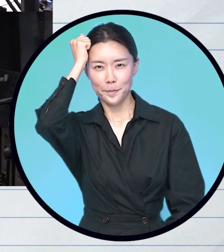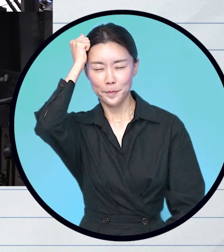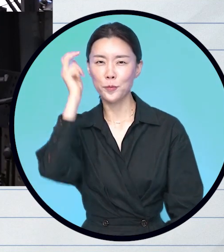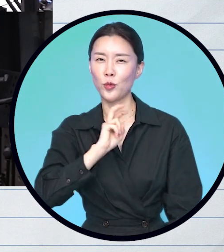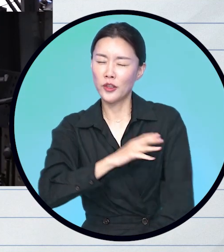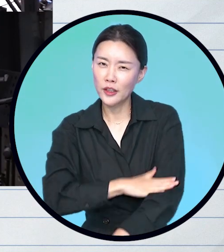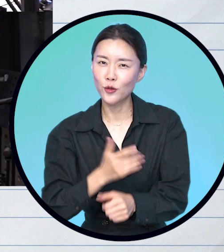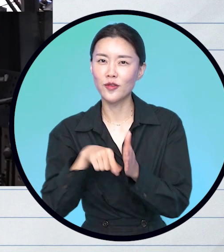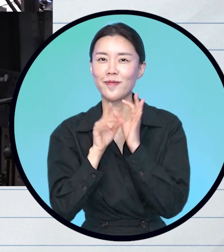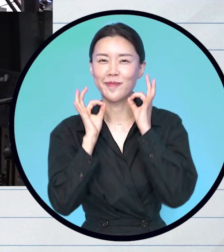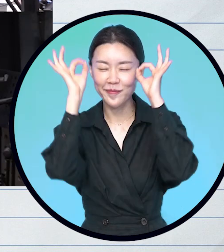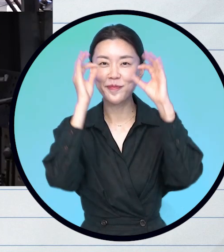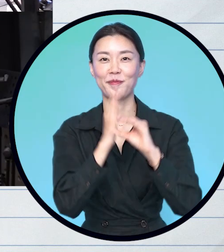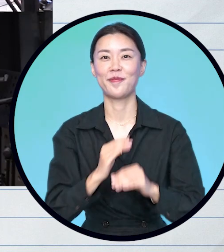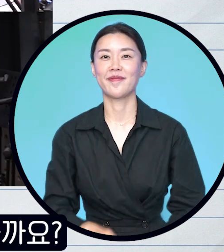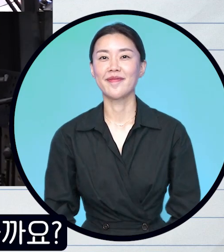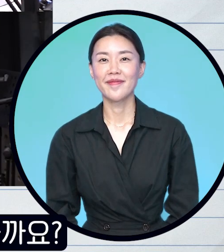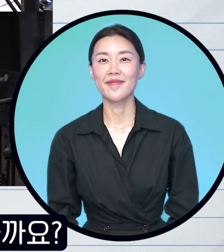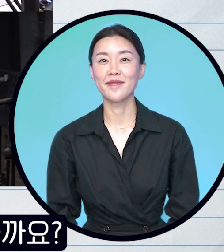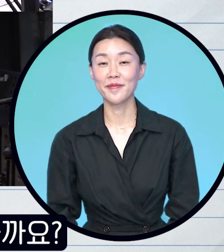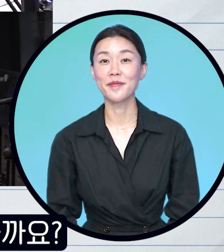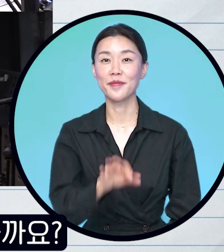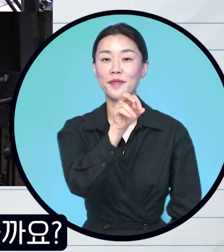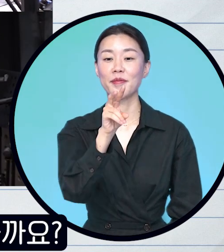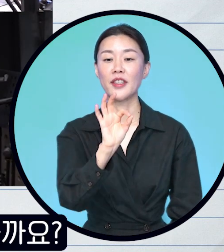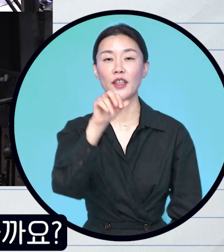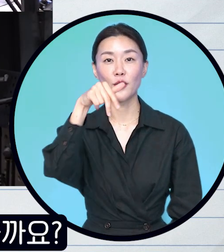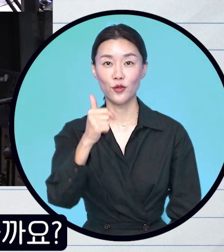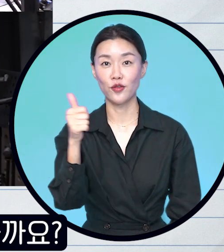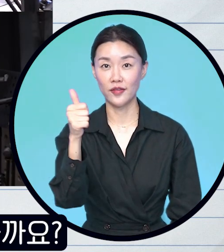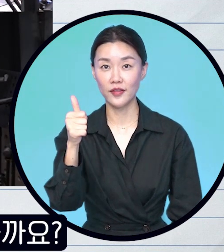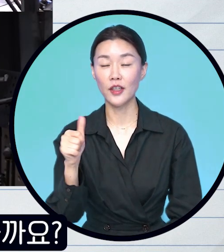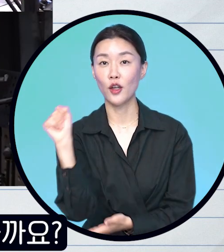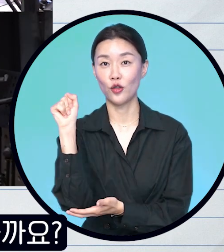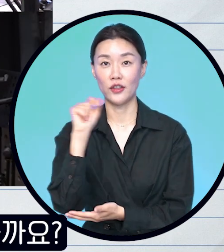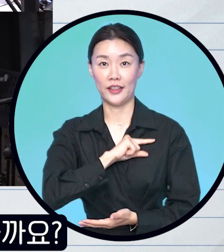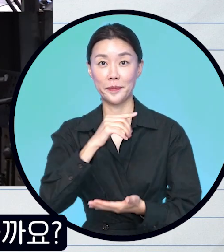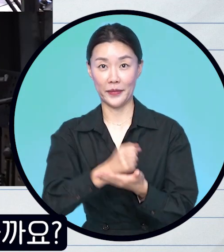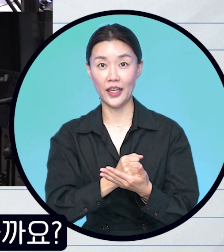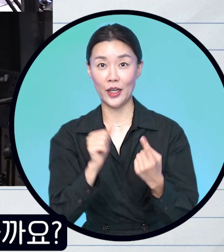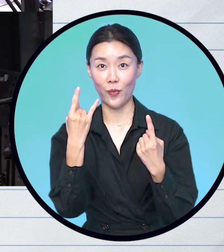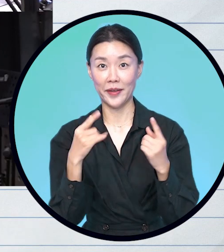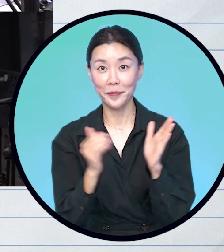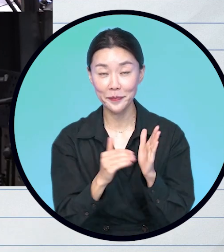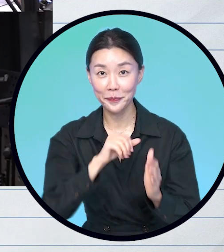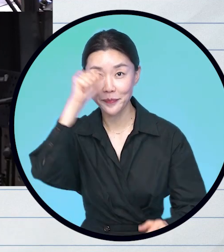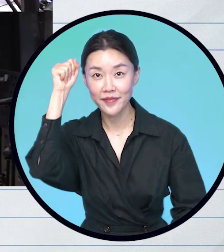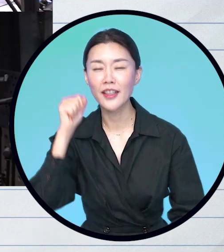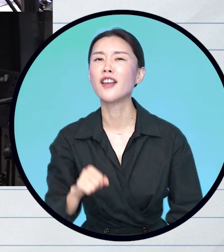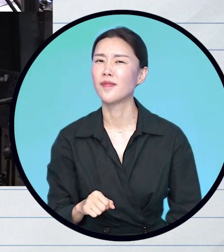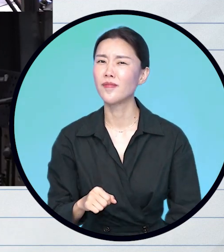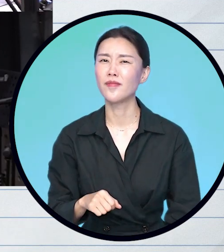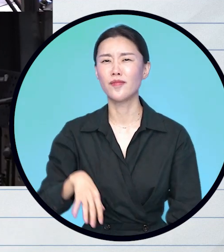있습니다. 멋있게. 네, 멋있게 부르고 있습니다. 연준 씨 어떻게 면허는 한 번에 합격을 하셨을까요? 아, 네, 뭐 그럼요.